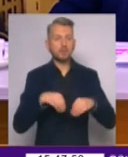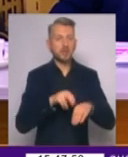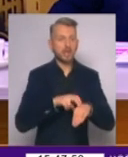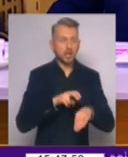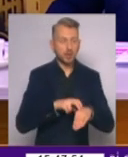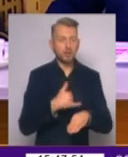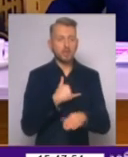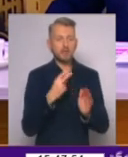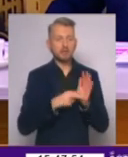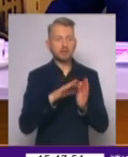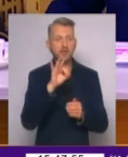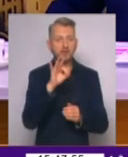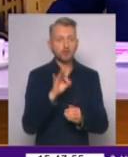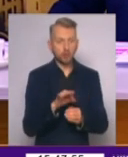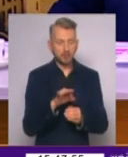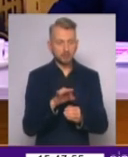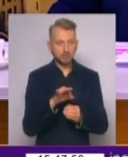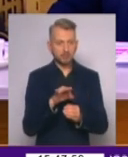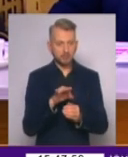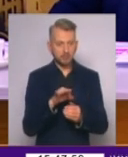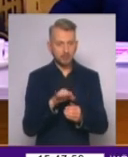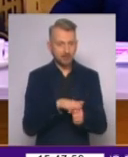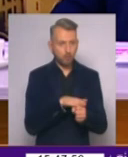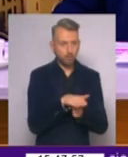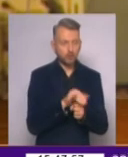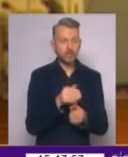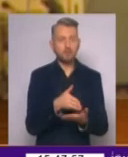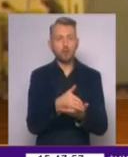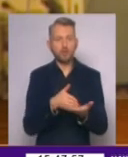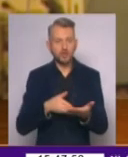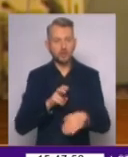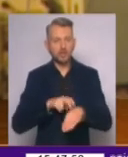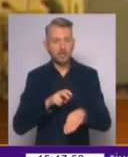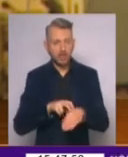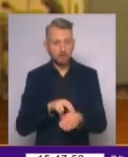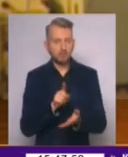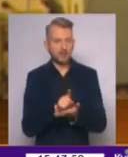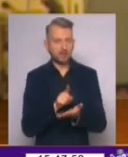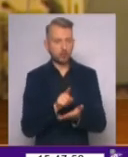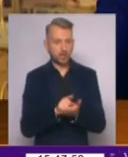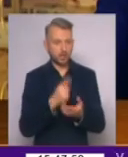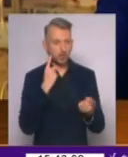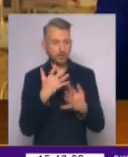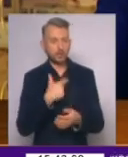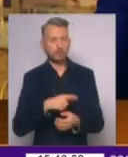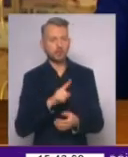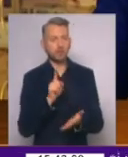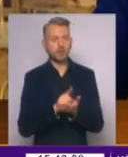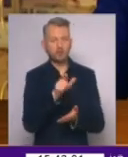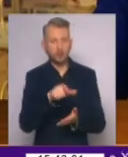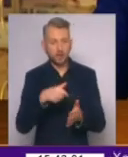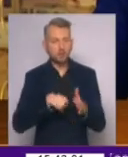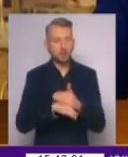там 75% тільки заповнився. І половину лікарів є пенсіонерами. Уявіть собі, що пенсіонери